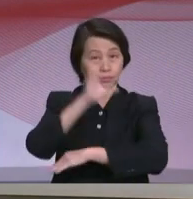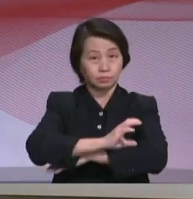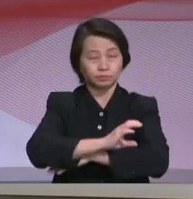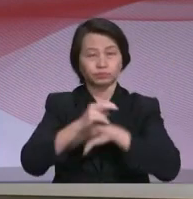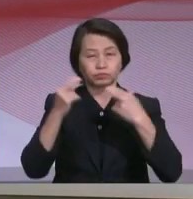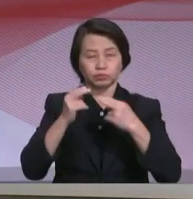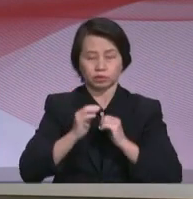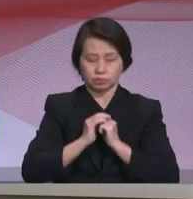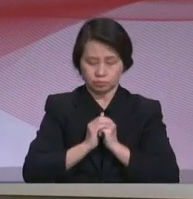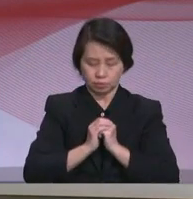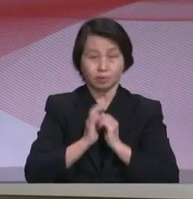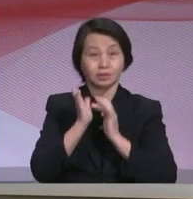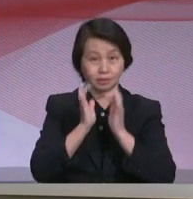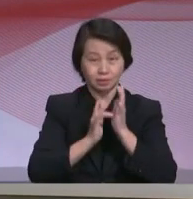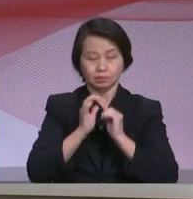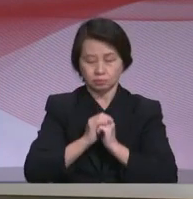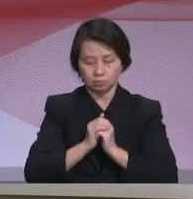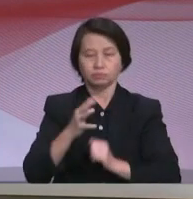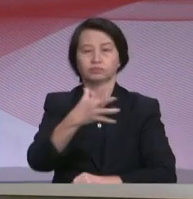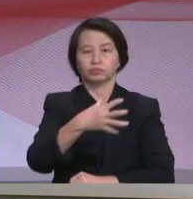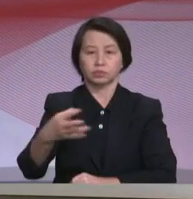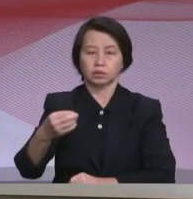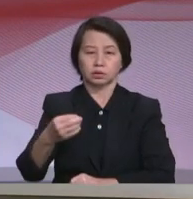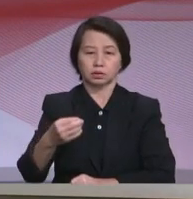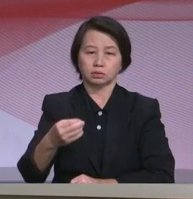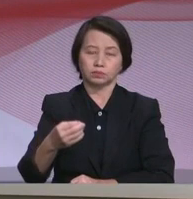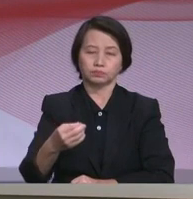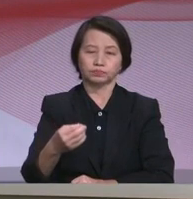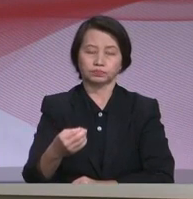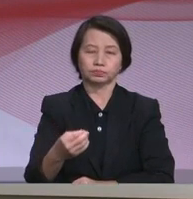sembahyang dan juga